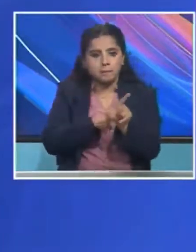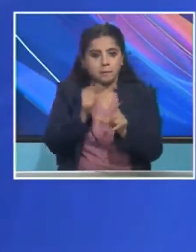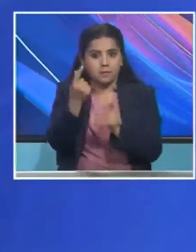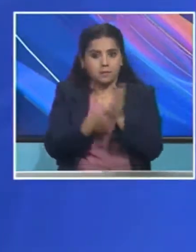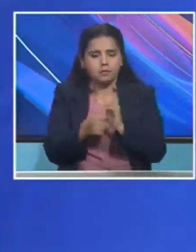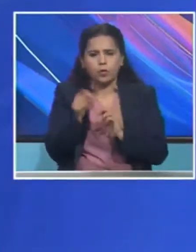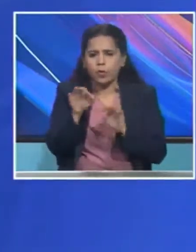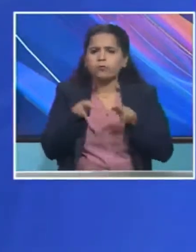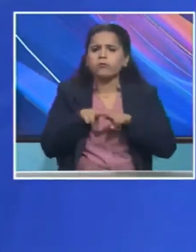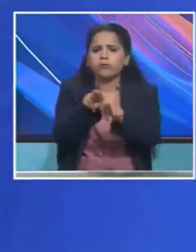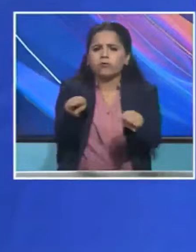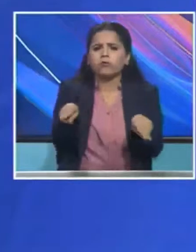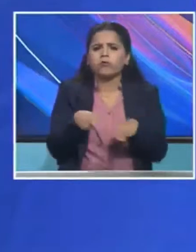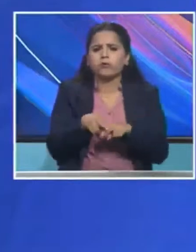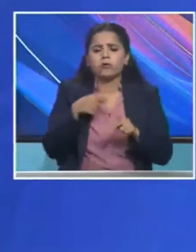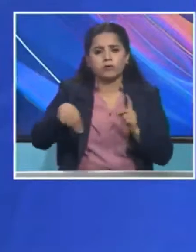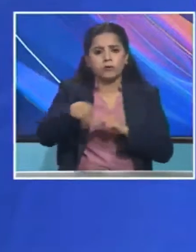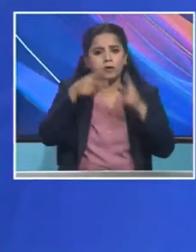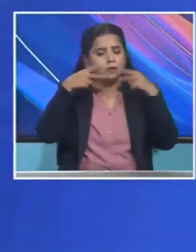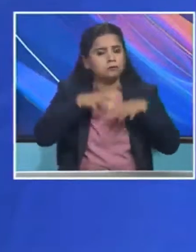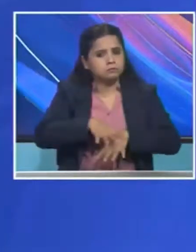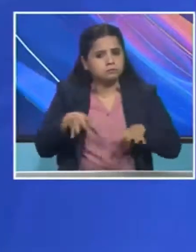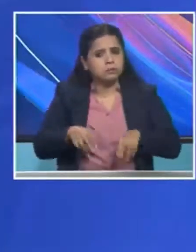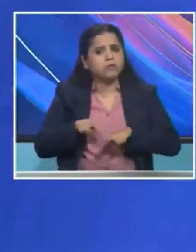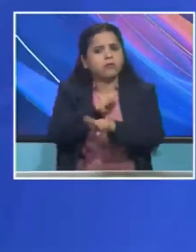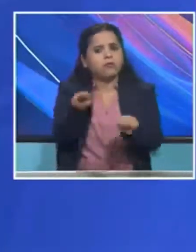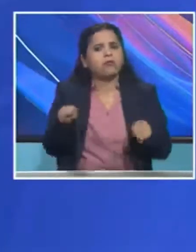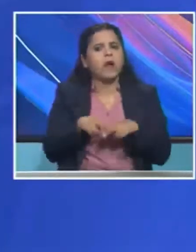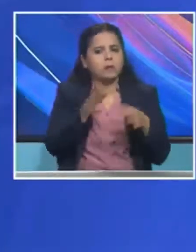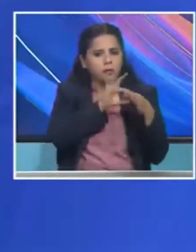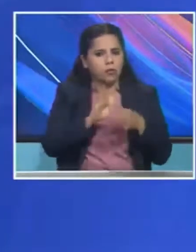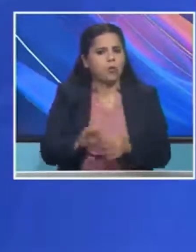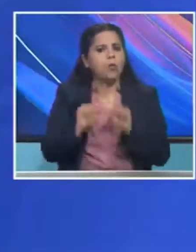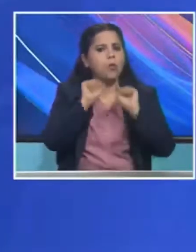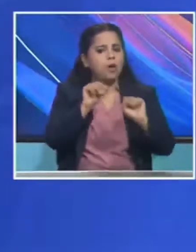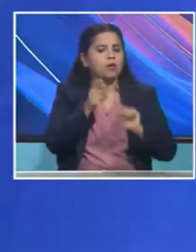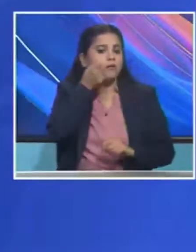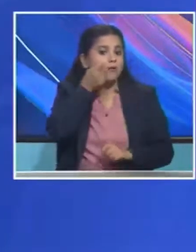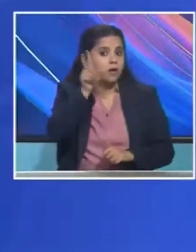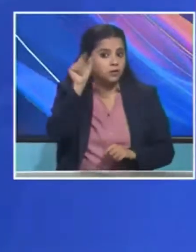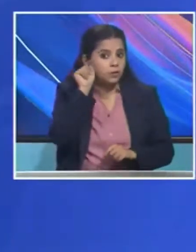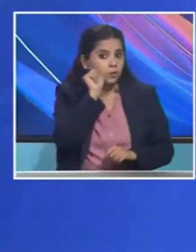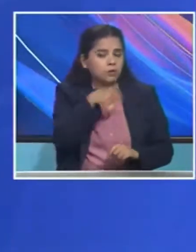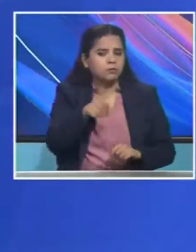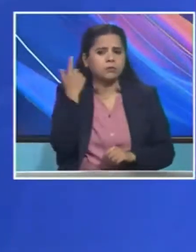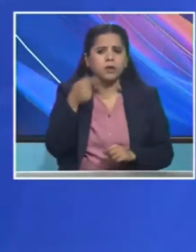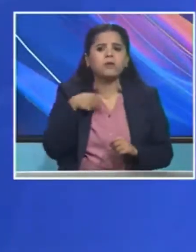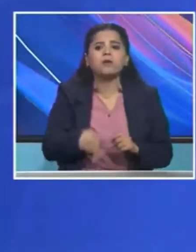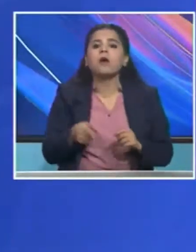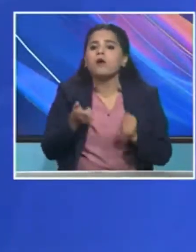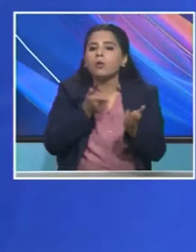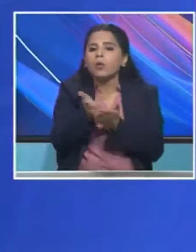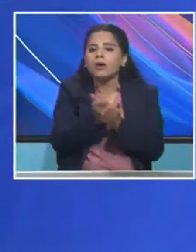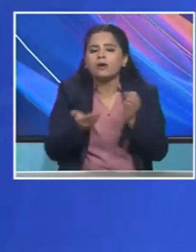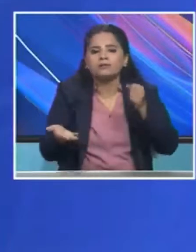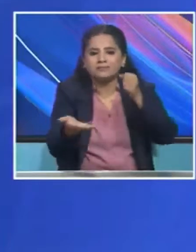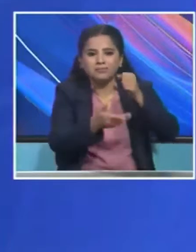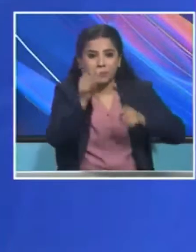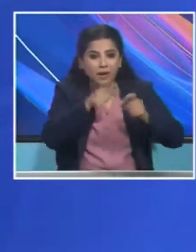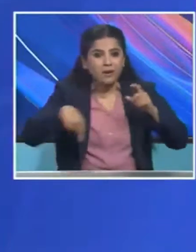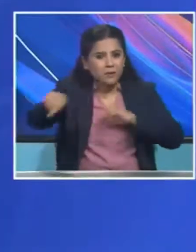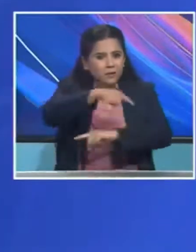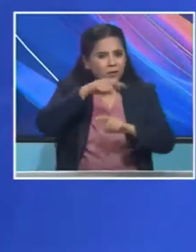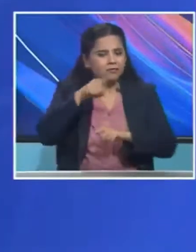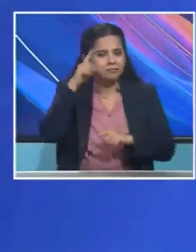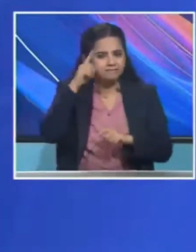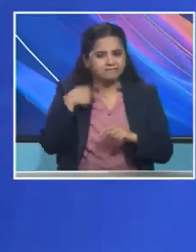उनका परिवार संथाल आदिवासी समुदाय से ताल्लुक रखता है और उनके पिता अपनी पंचायत के मुखिया थे। द्रौपदी